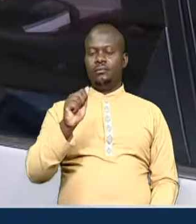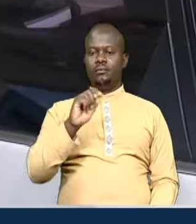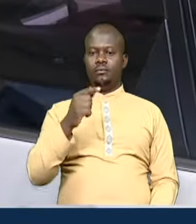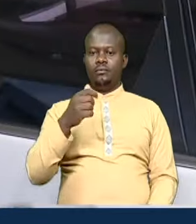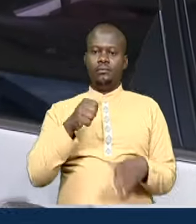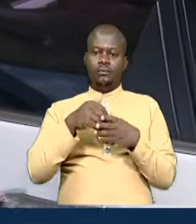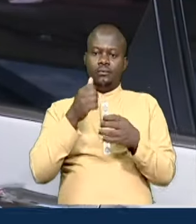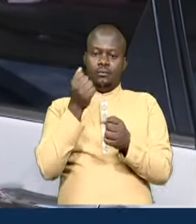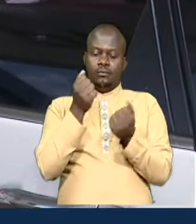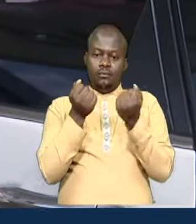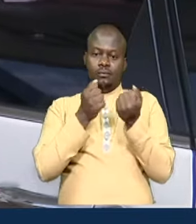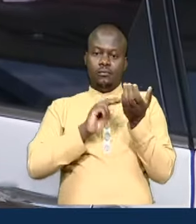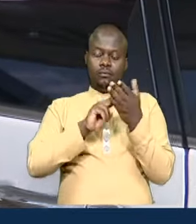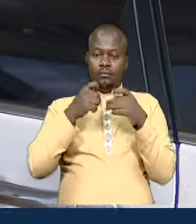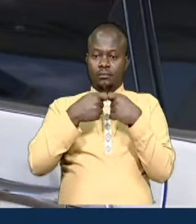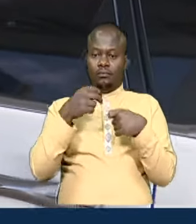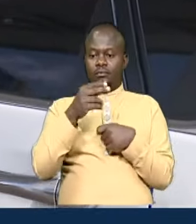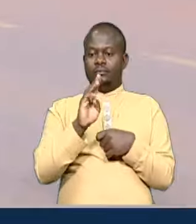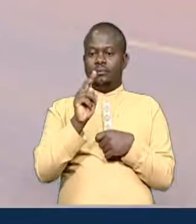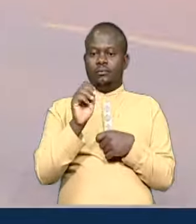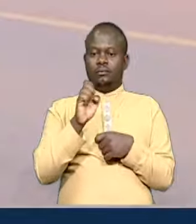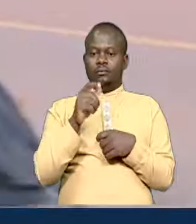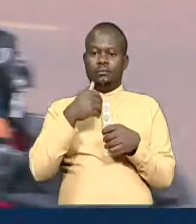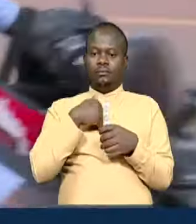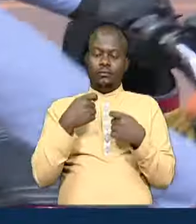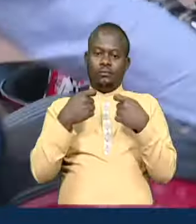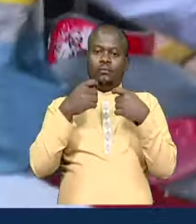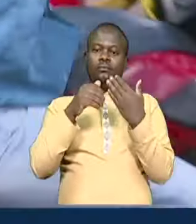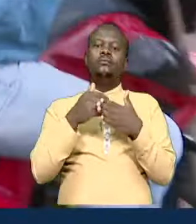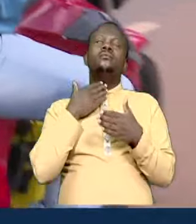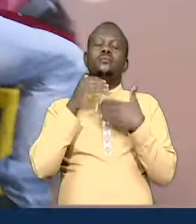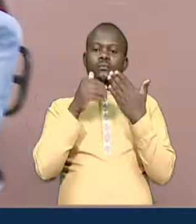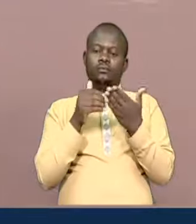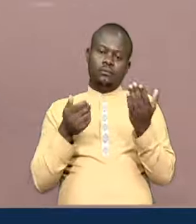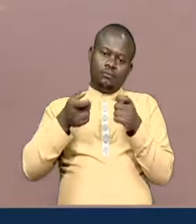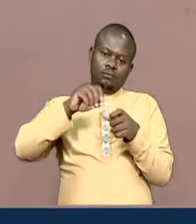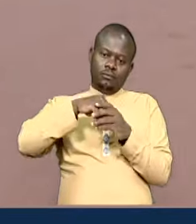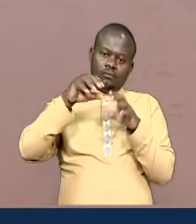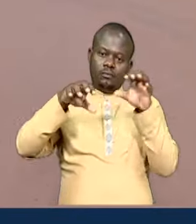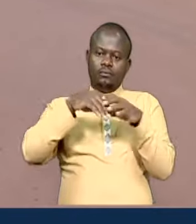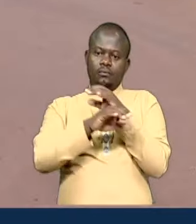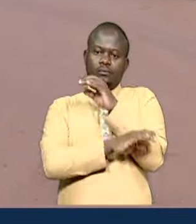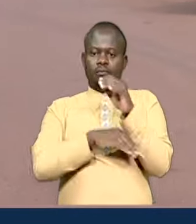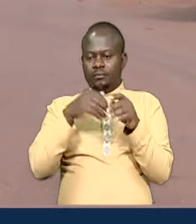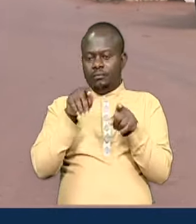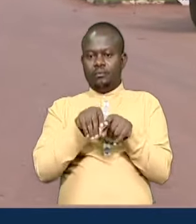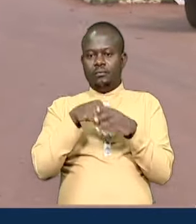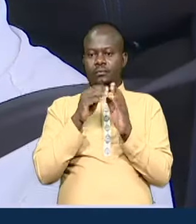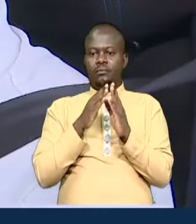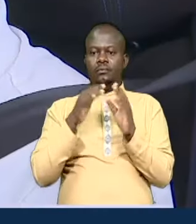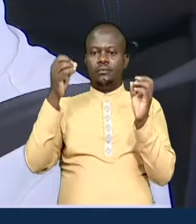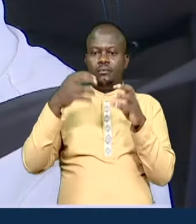ikoresha amashanyarazi na Habineza Frodouard ufite moto y'amashanyarazi bifuza ko izi sitasiyo zakongerwa hirya no hino mu gihugu nk'uko biri mu mujyi wa